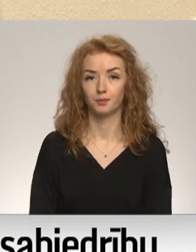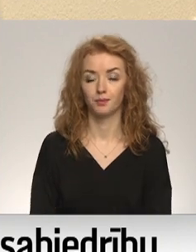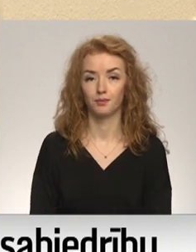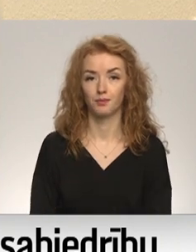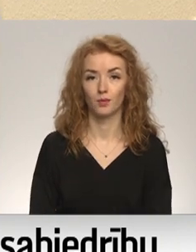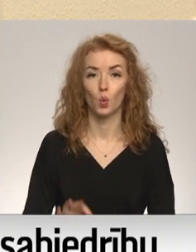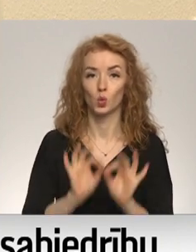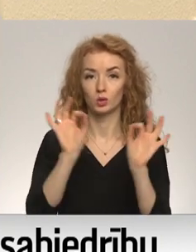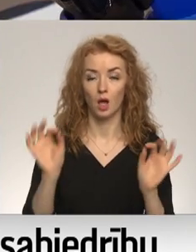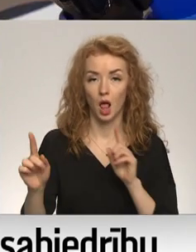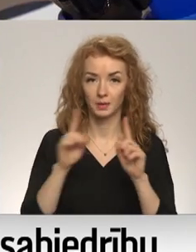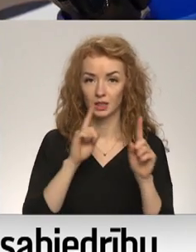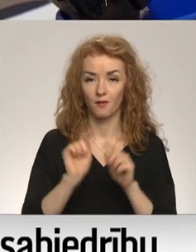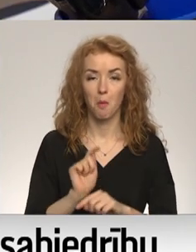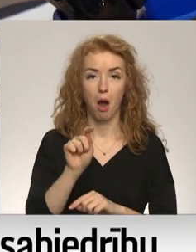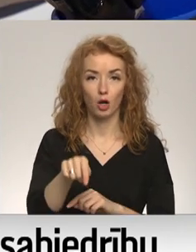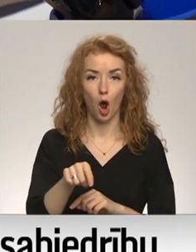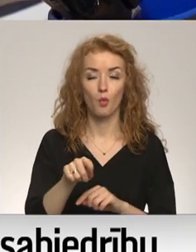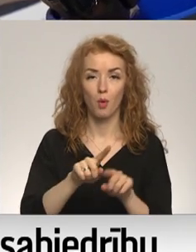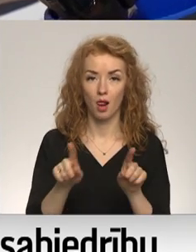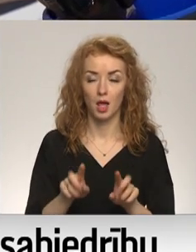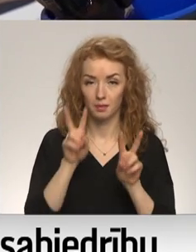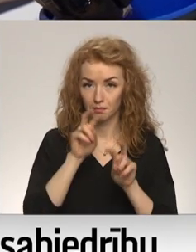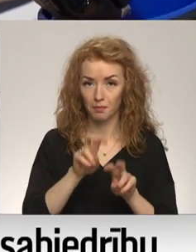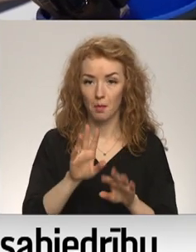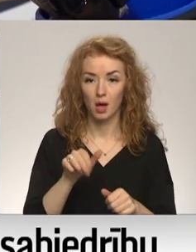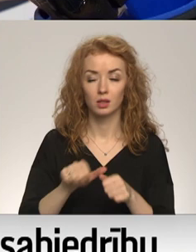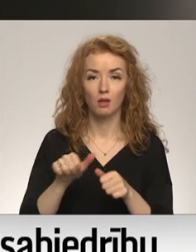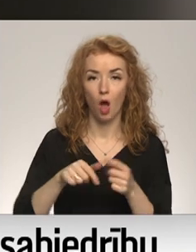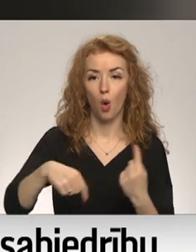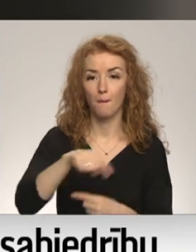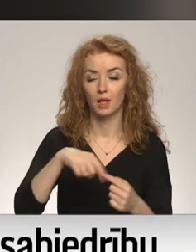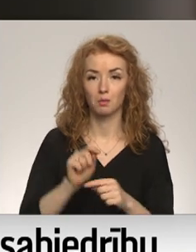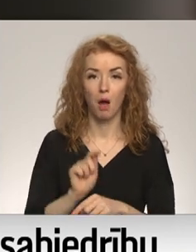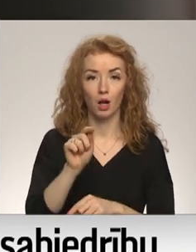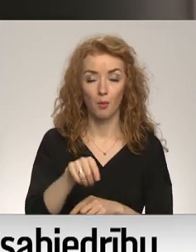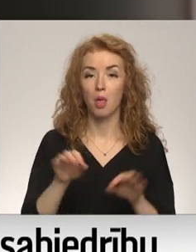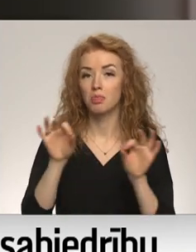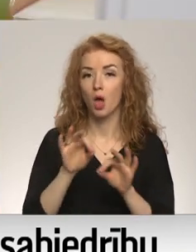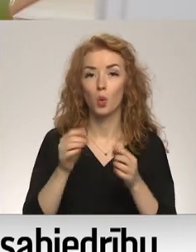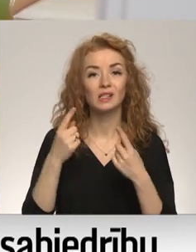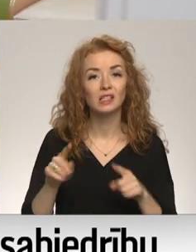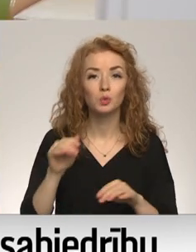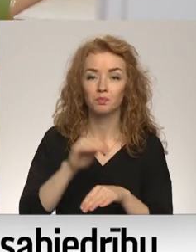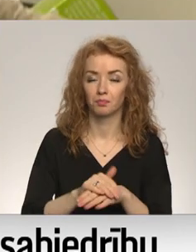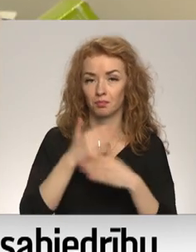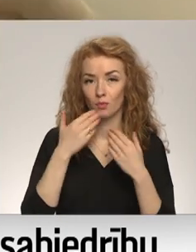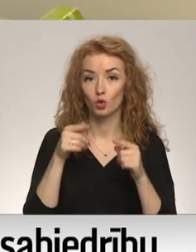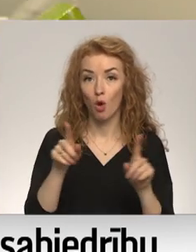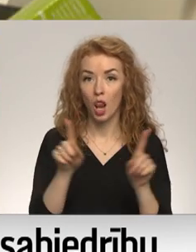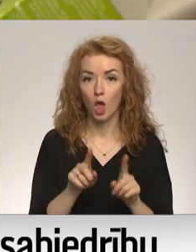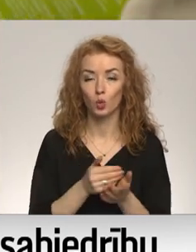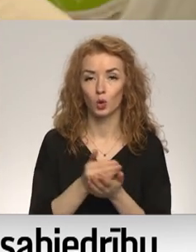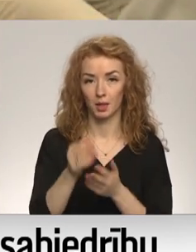Uzsākta administratīvā pārkāpuma lietvedība saistībā ar zāļu aprites pārkāpumiem. Neko vairāk inspekcija neatklāja, jo šo lietu vēl